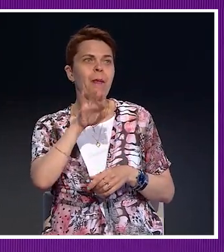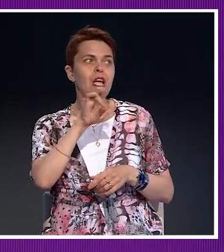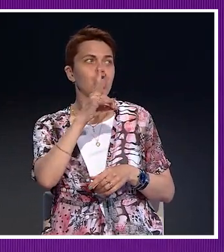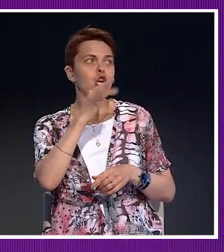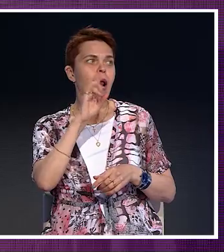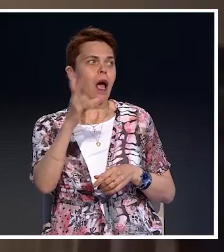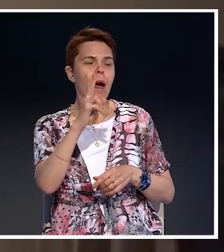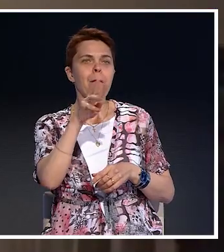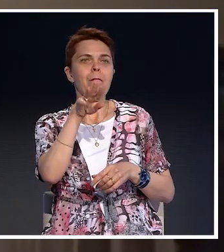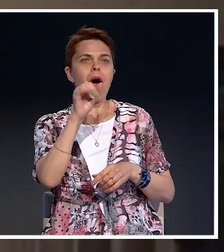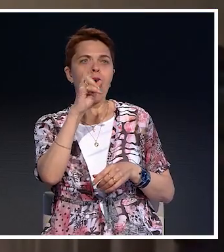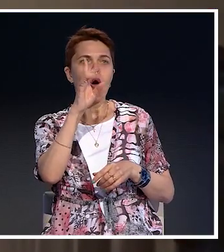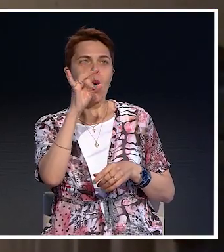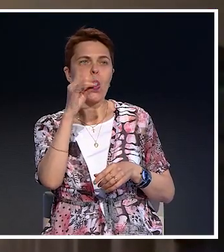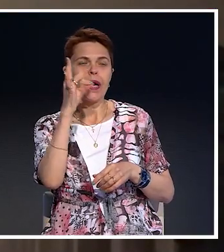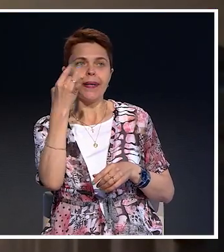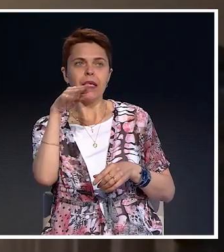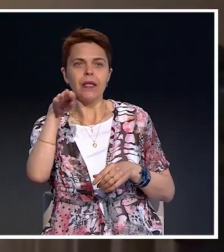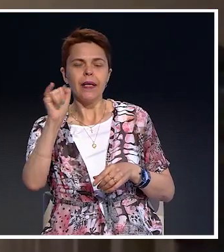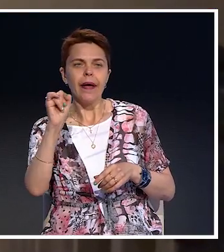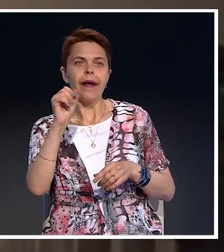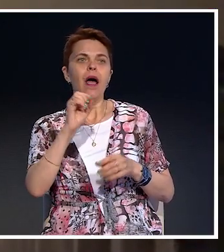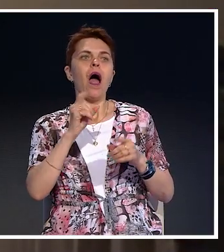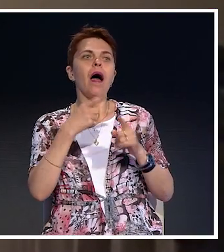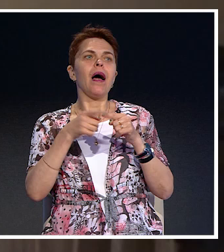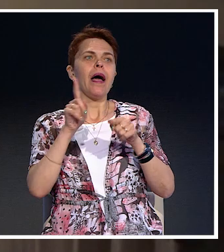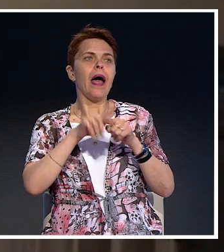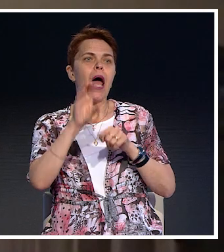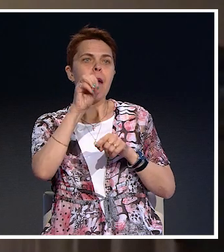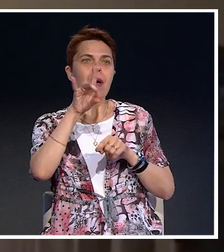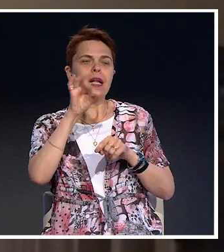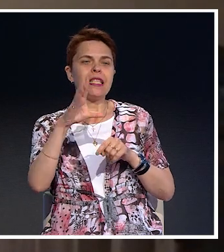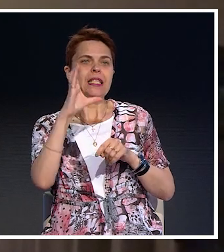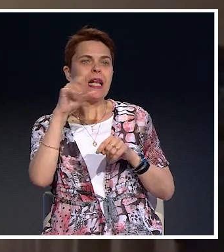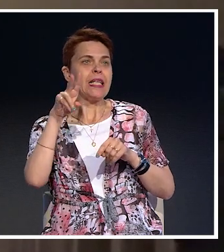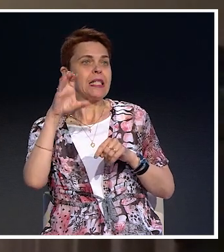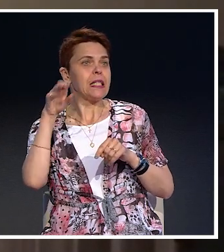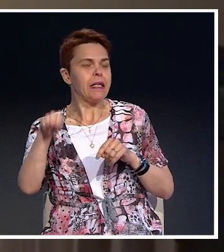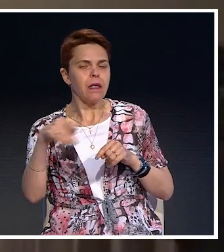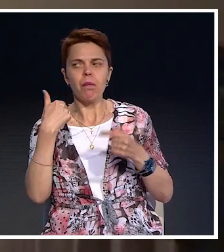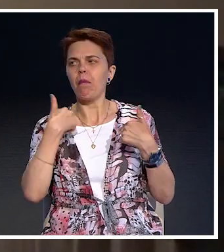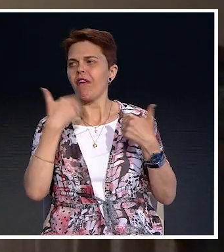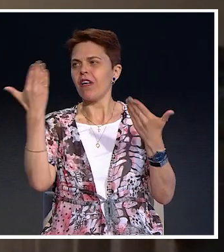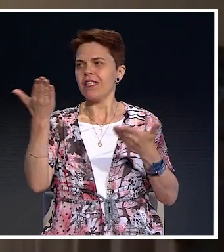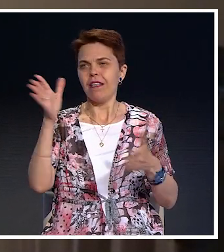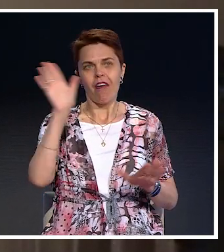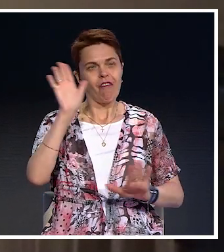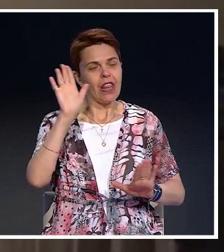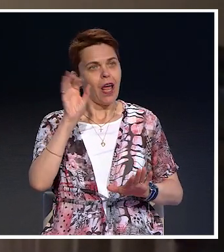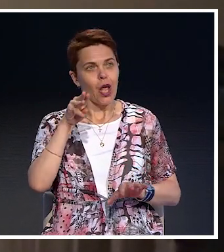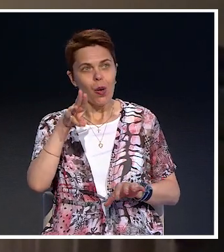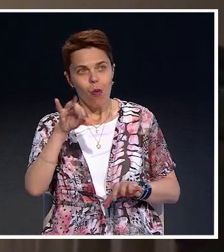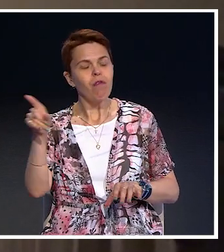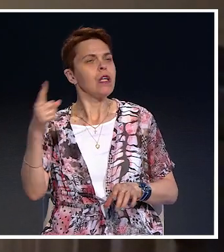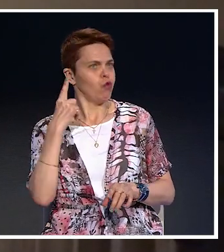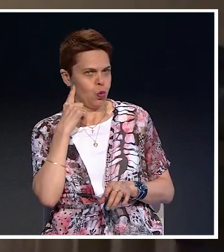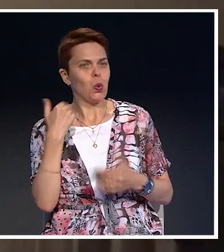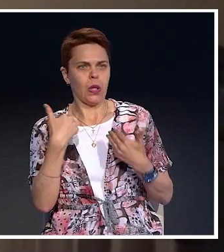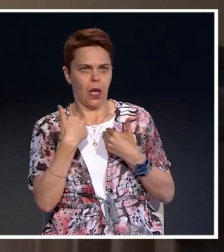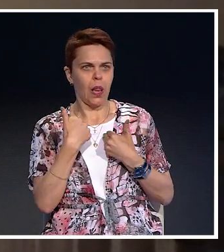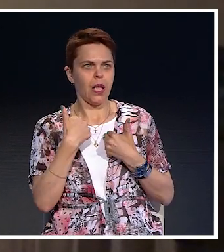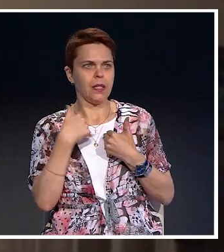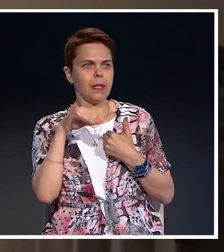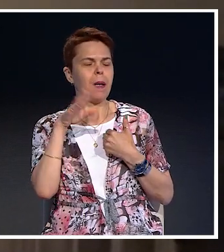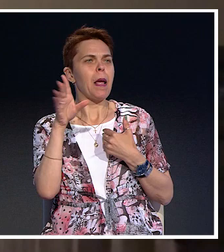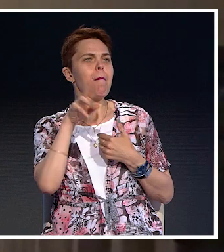Мішель МакКрорті, експолітична радниця Емеліс Ліст. Мішель, ми вас вітаємо, я сподіваюся, ви нас чуєте.